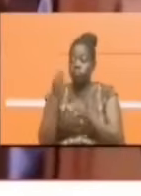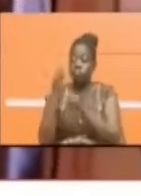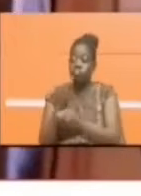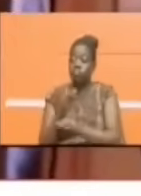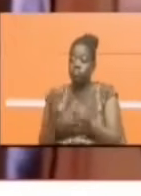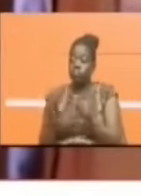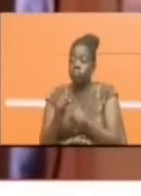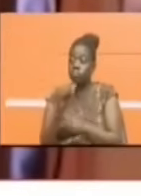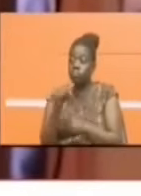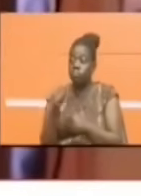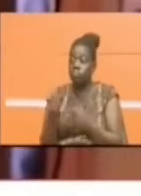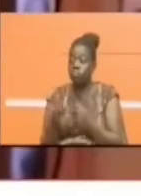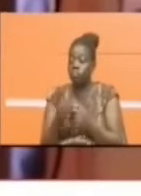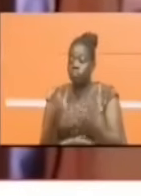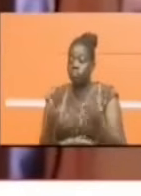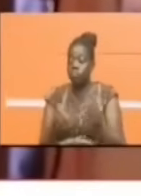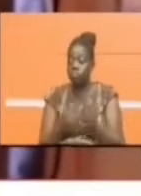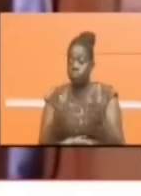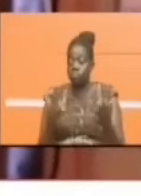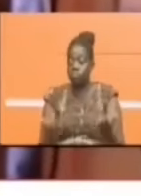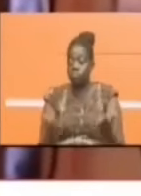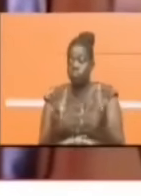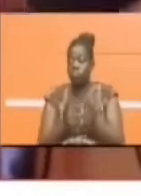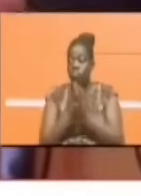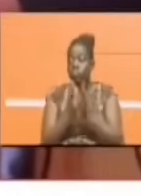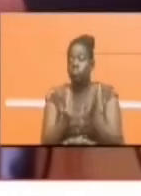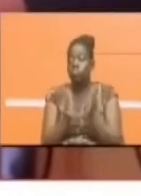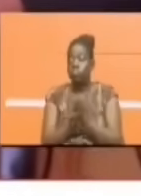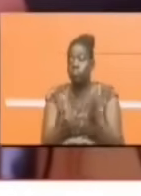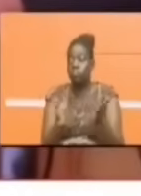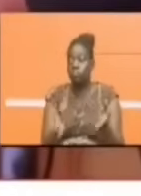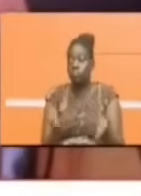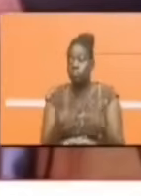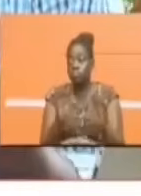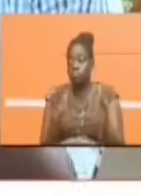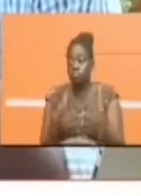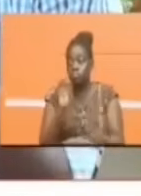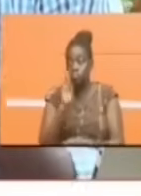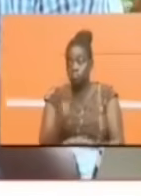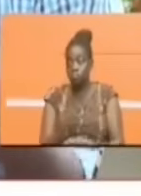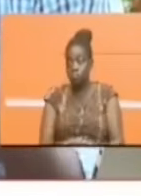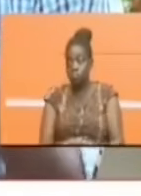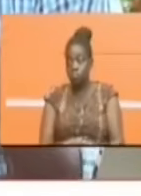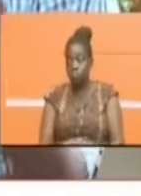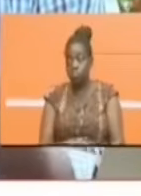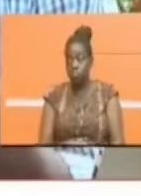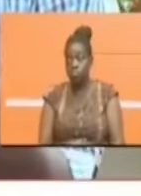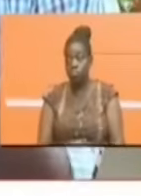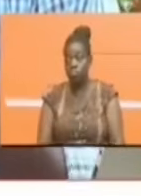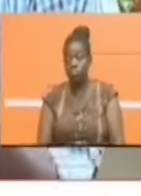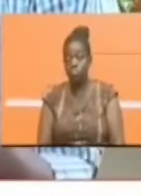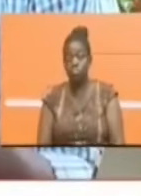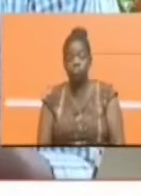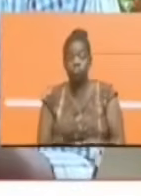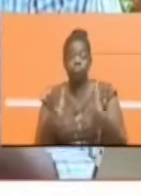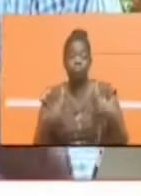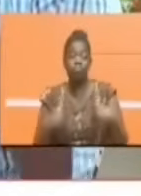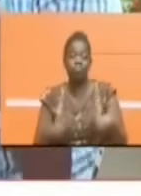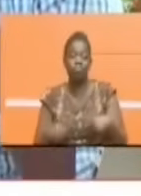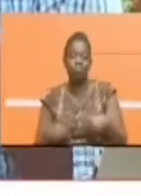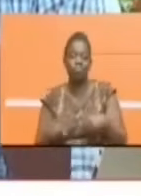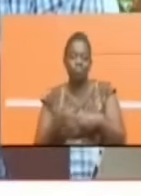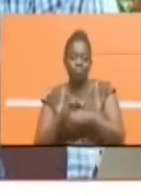nga be bamu ku bakugu abali emabega w'omuko guno balambuludde ku bigusuubirwamu. Tuli mu kudevelopinga oba mu kukola ka